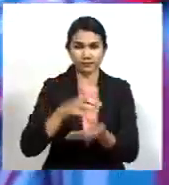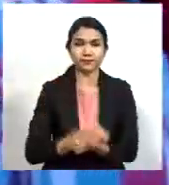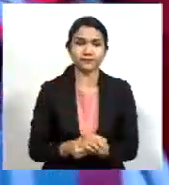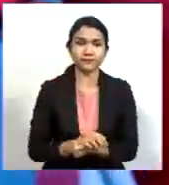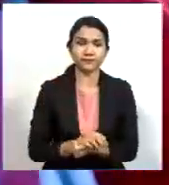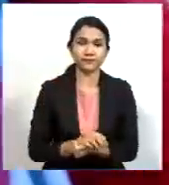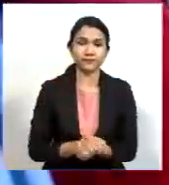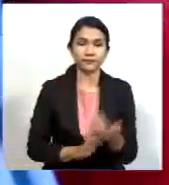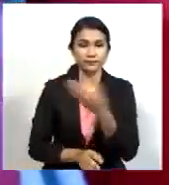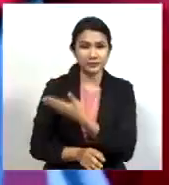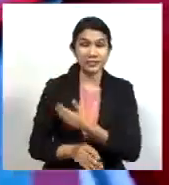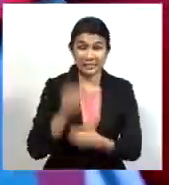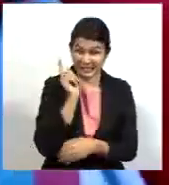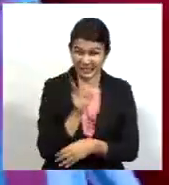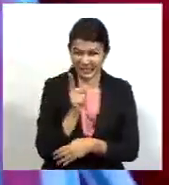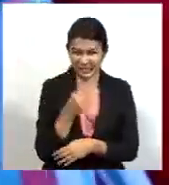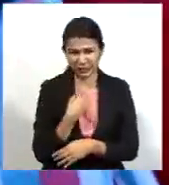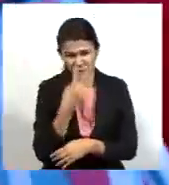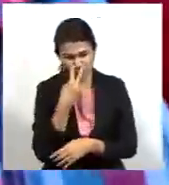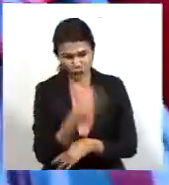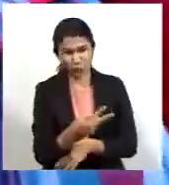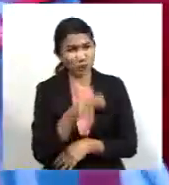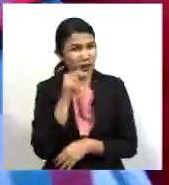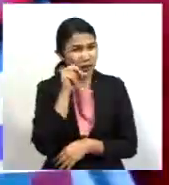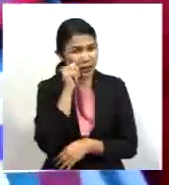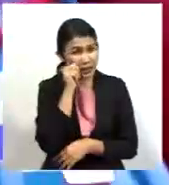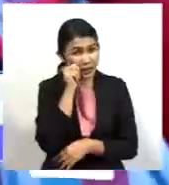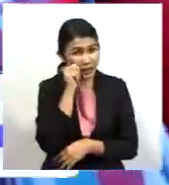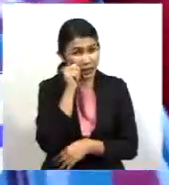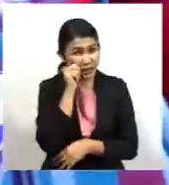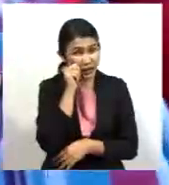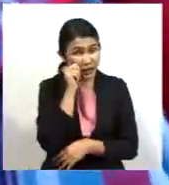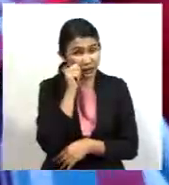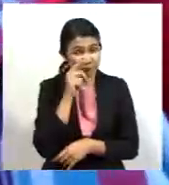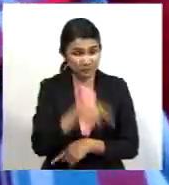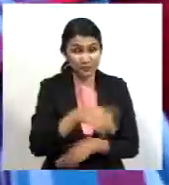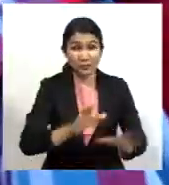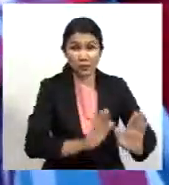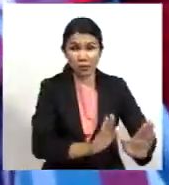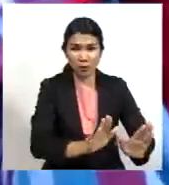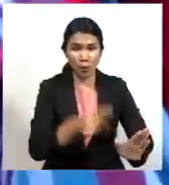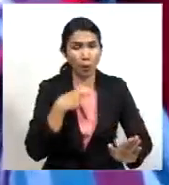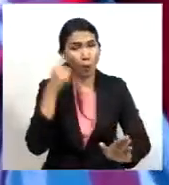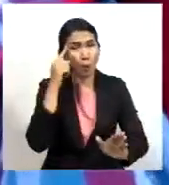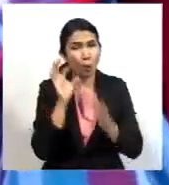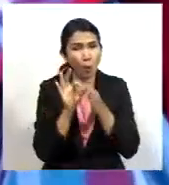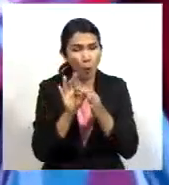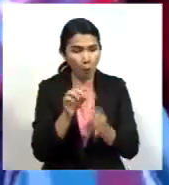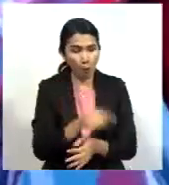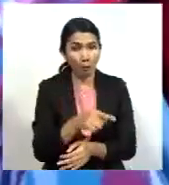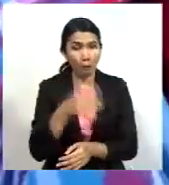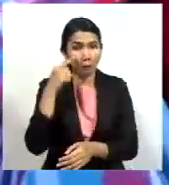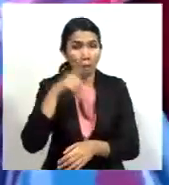คือที่แรกก็ดูน้ำในสระผมก็กลัวมันจะใช้ไม่ตลอดแร